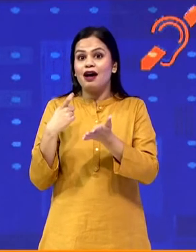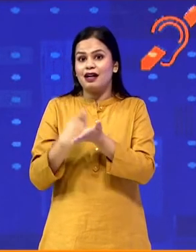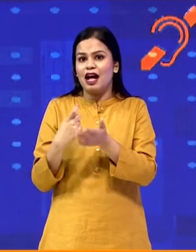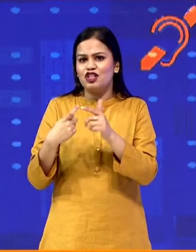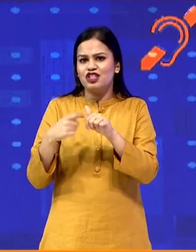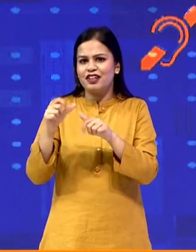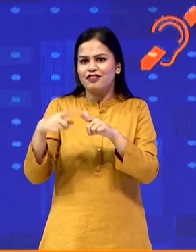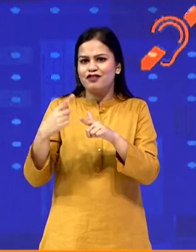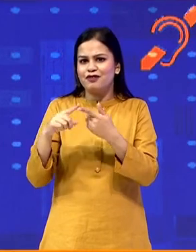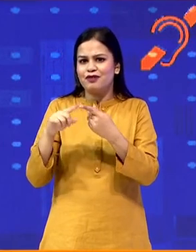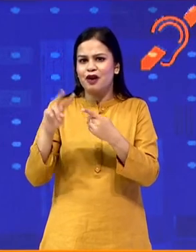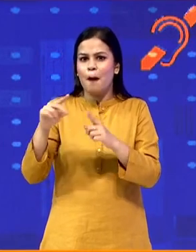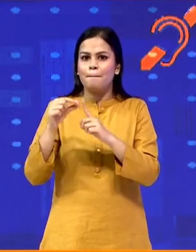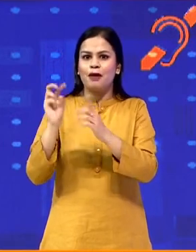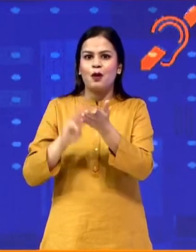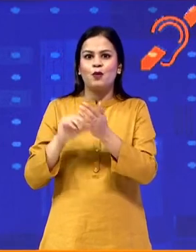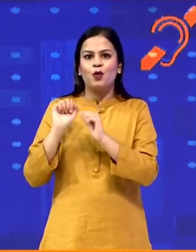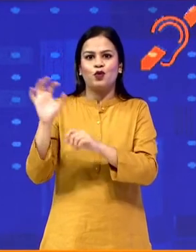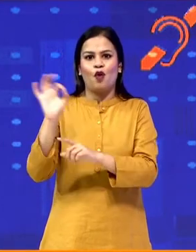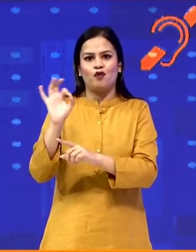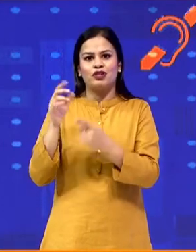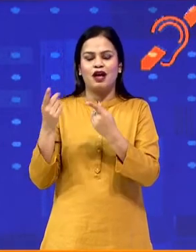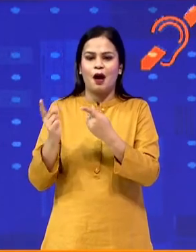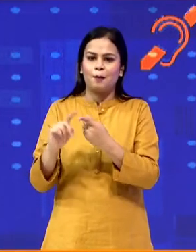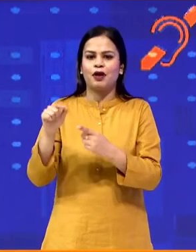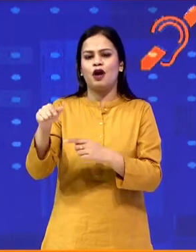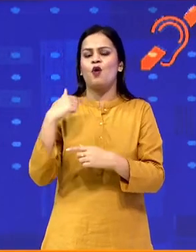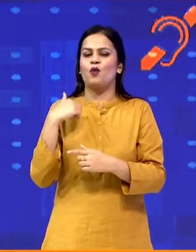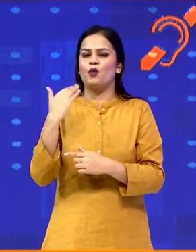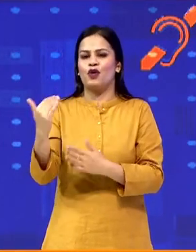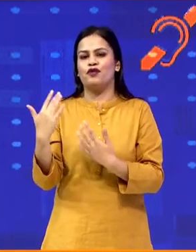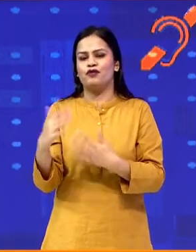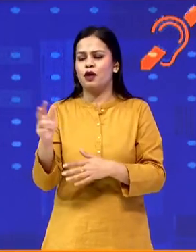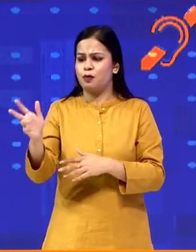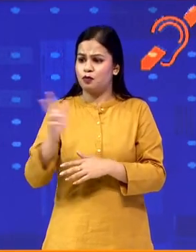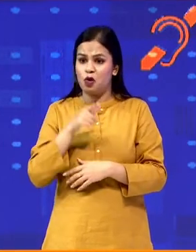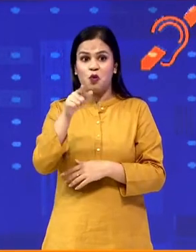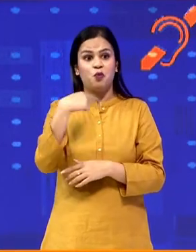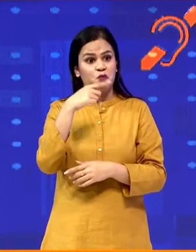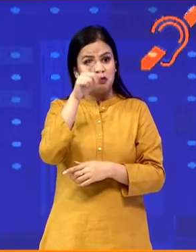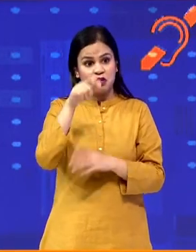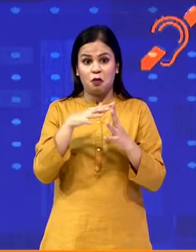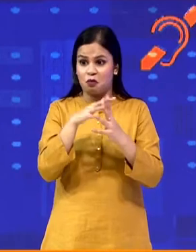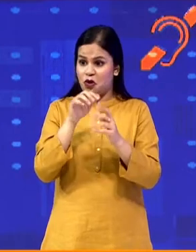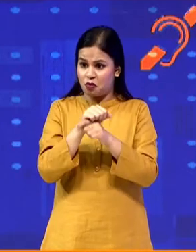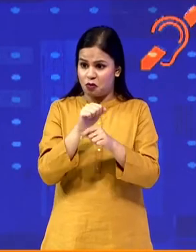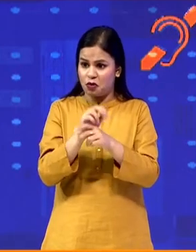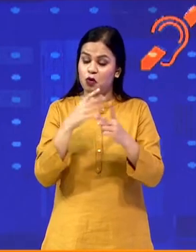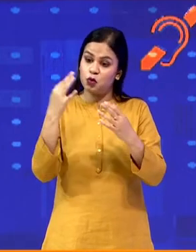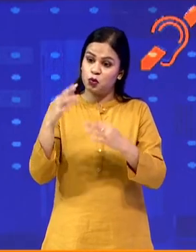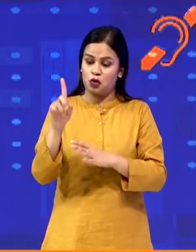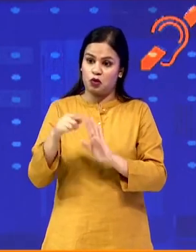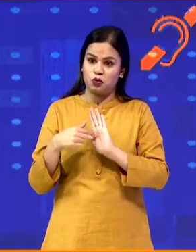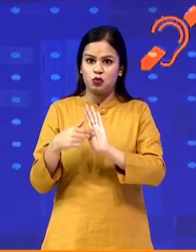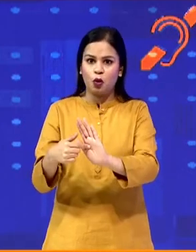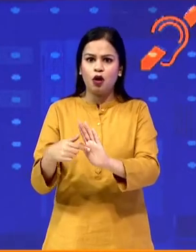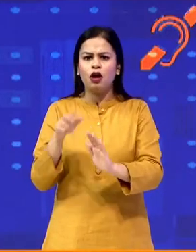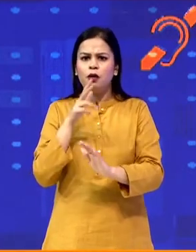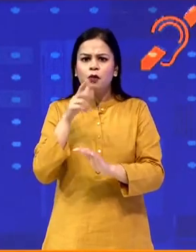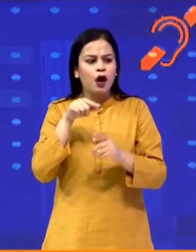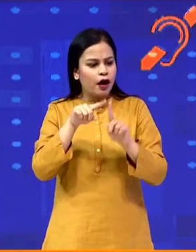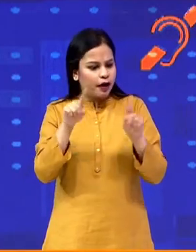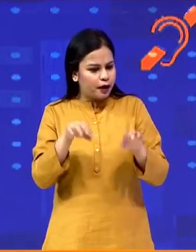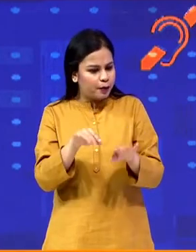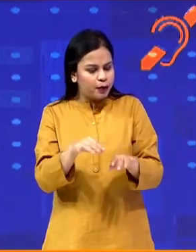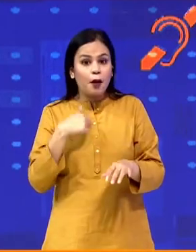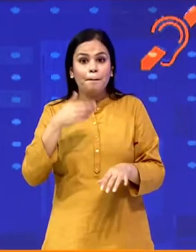बोला मैं गया तो कहा यह सब पेट्रोल है यह अमेरिका में कम करते हैं दिखाओ कंप्यूटर मेरे कंप्यूटर